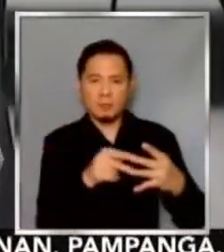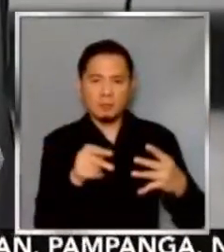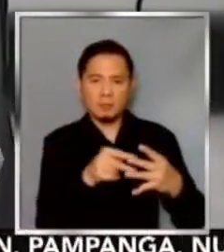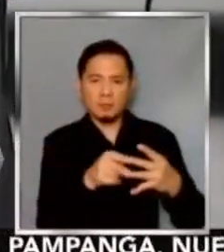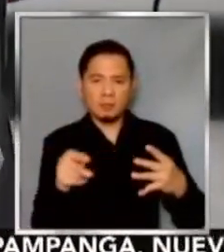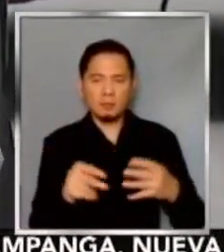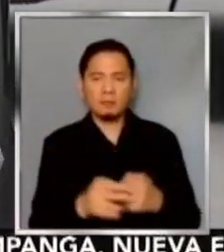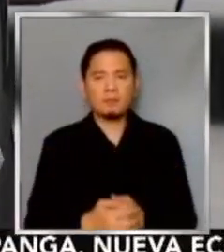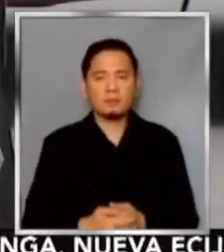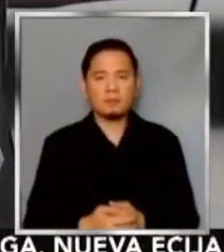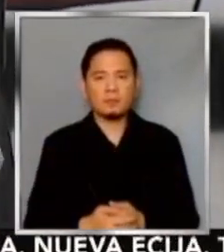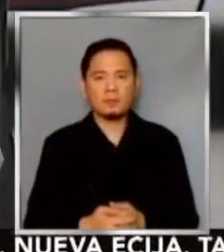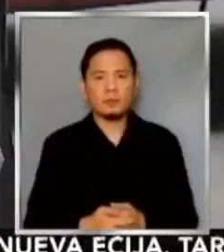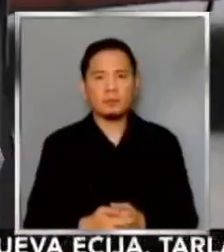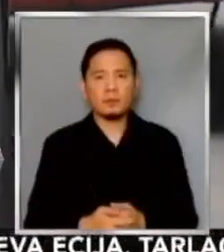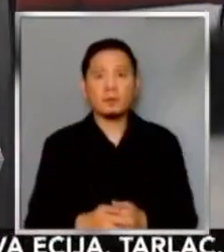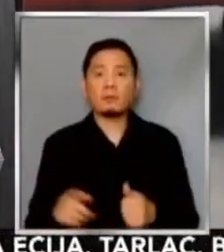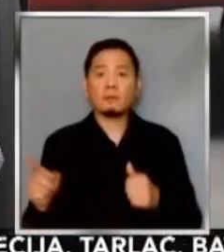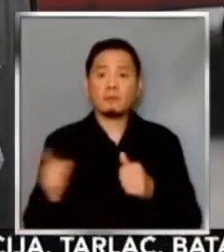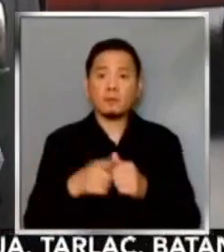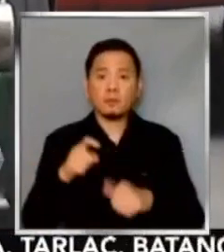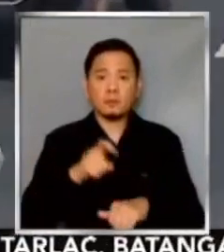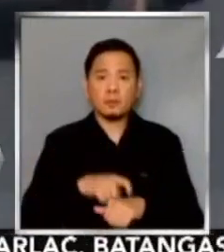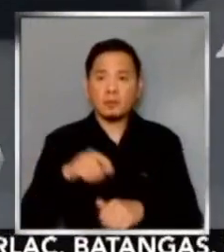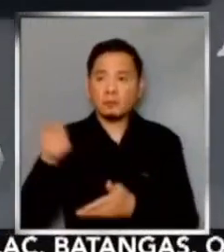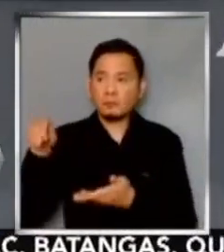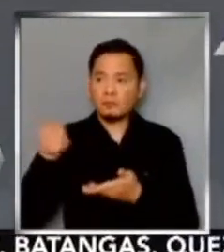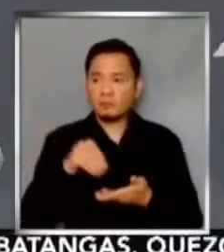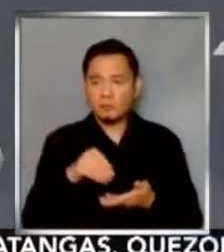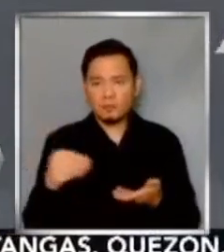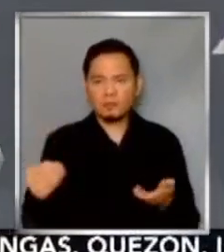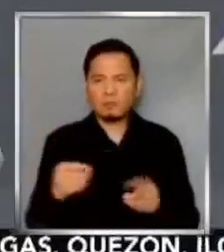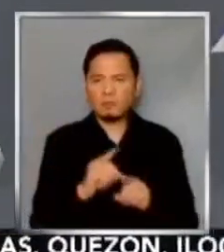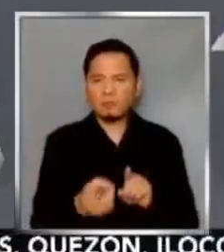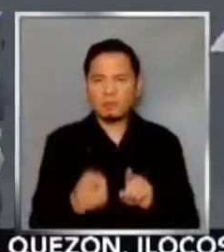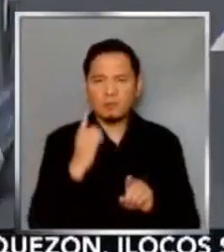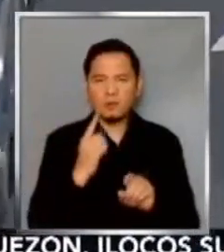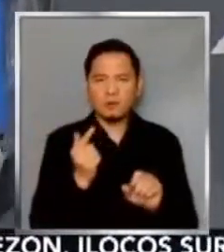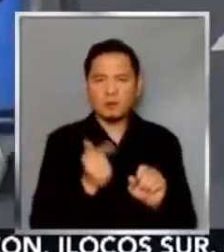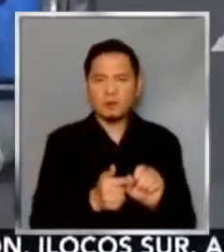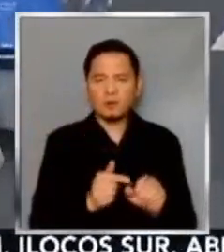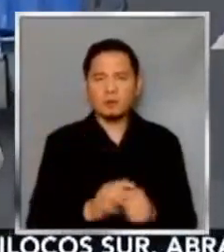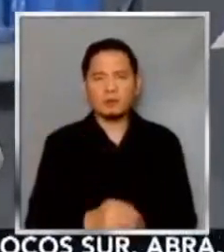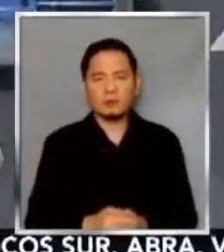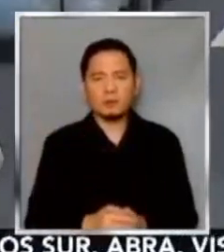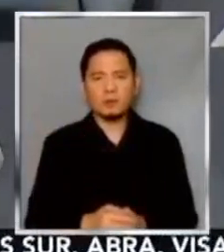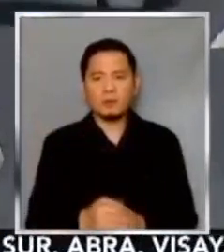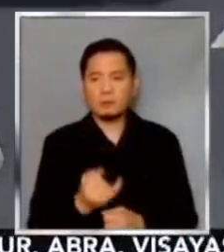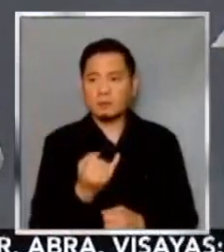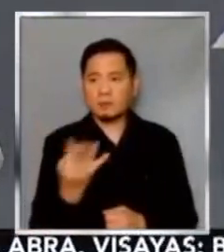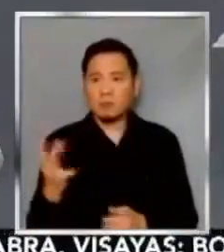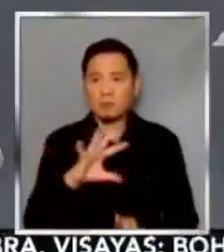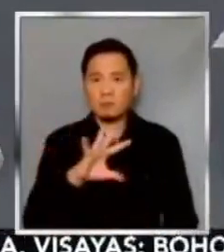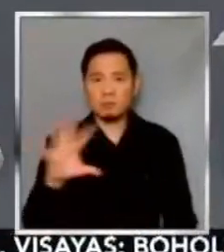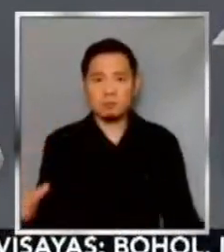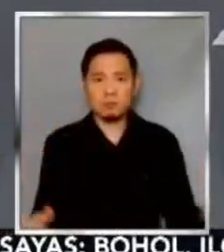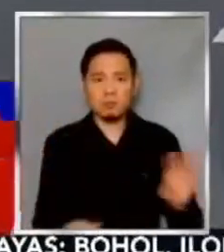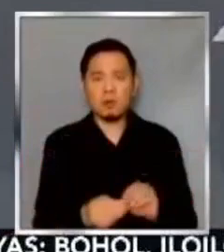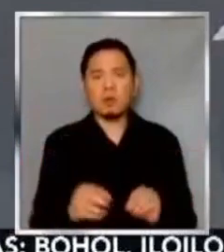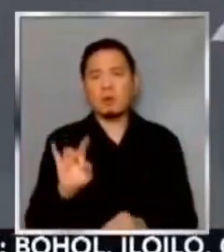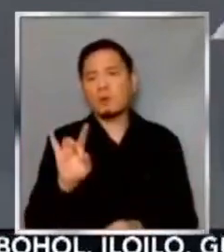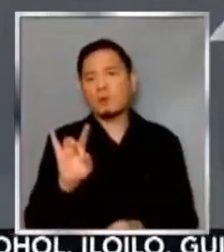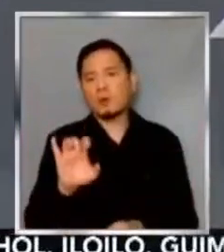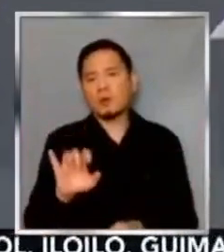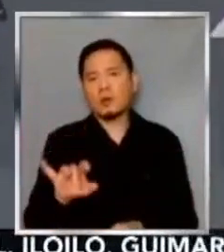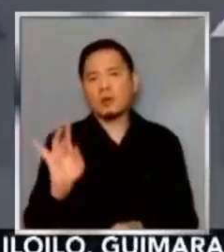ang unang tranche ng fuel subsidies. Sa 264,000 beneficiaries, 180,000 ang nabigyan na ng